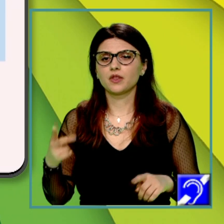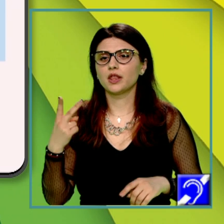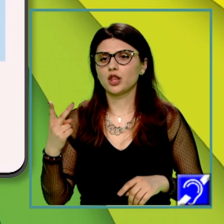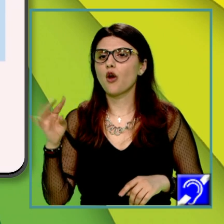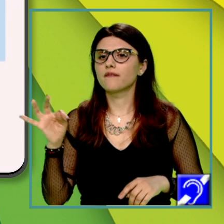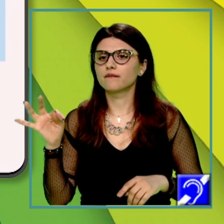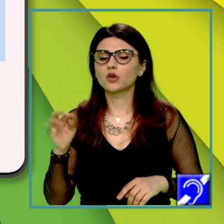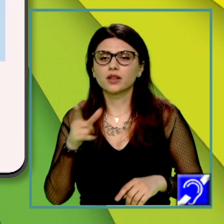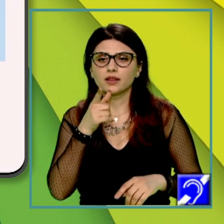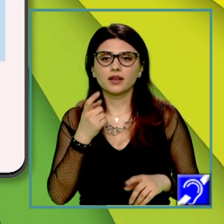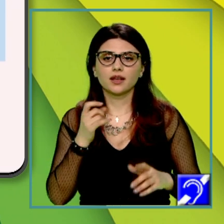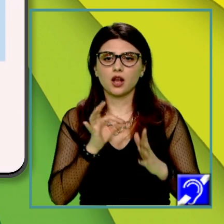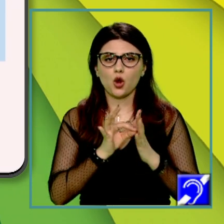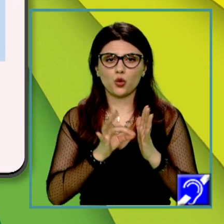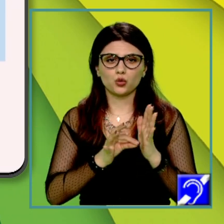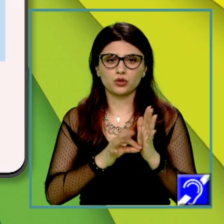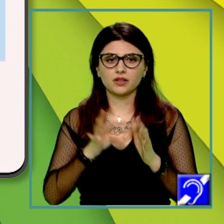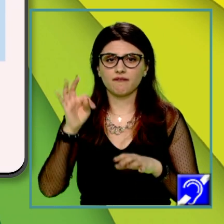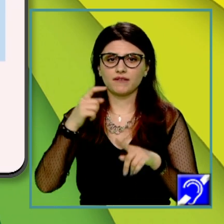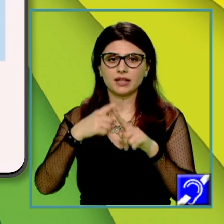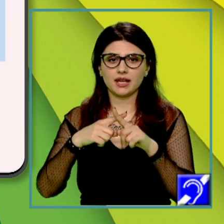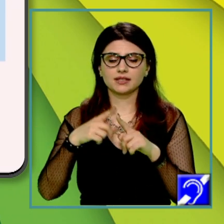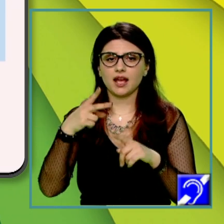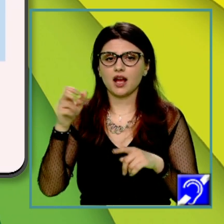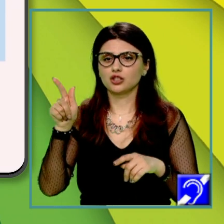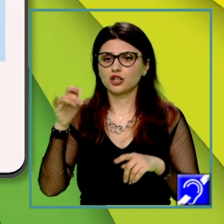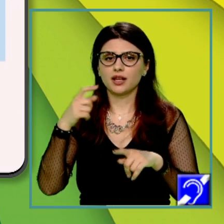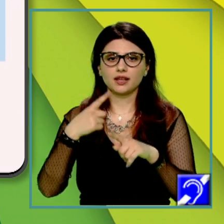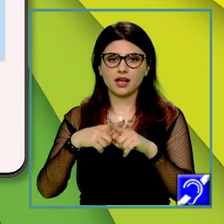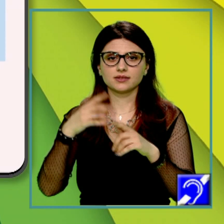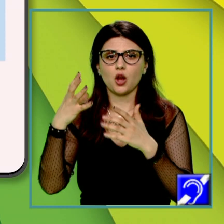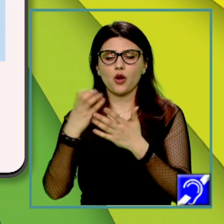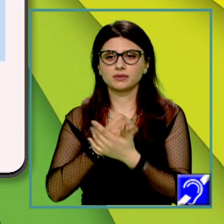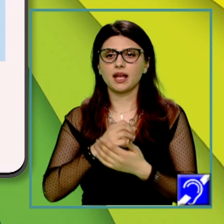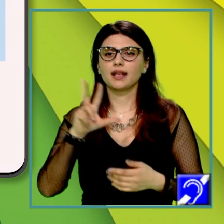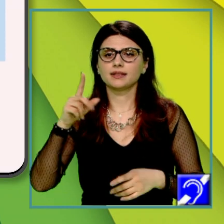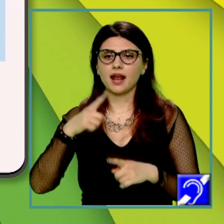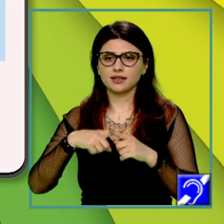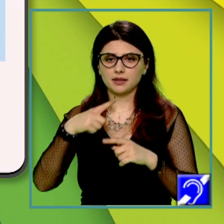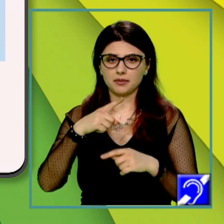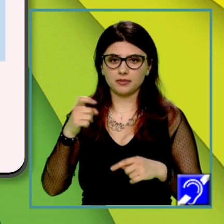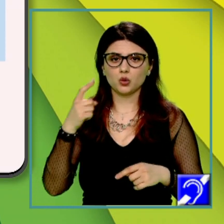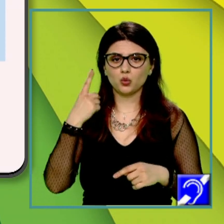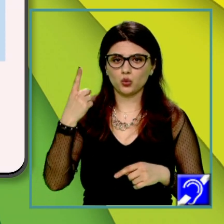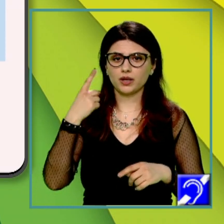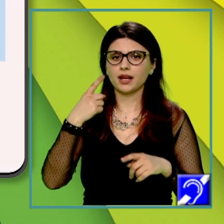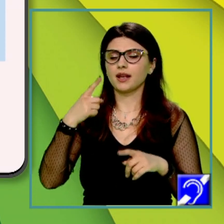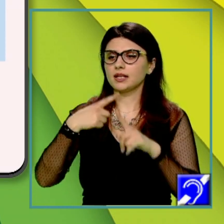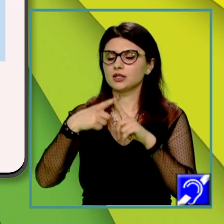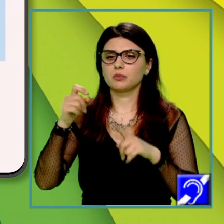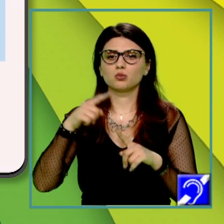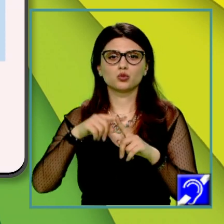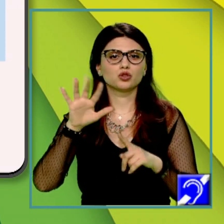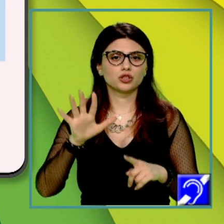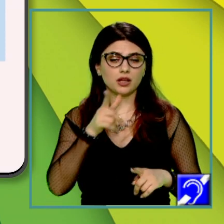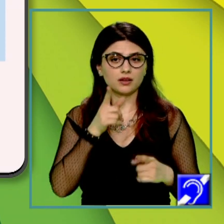din condiția IV de x egal cu g de x obținem 3x minus 1 egal cu x plus 5